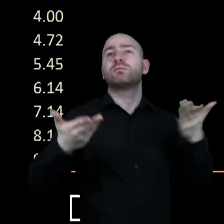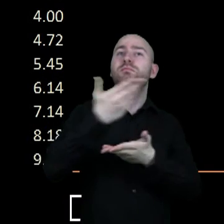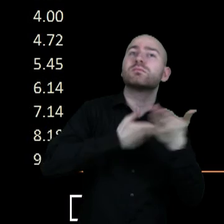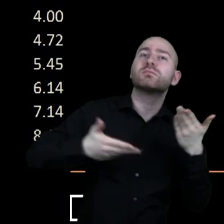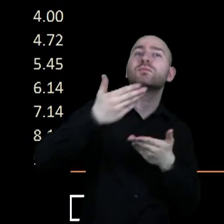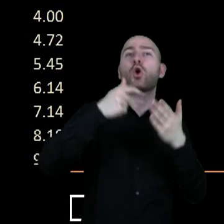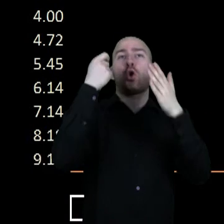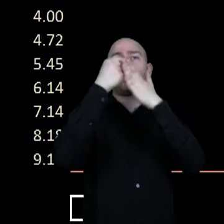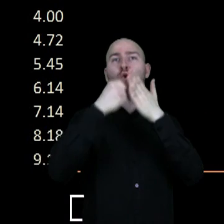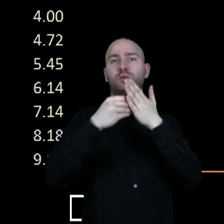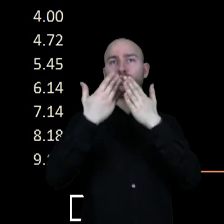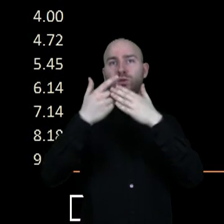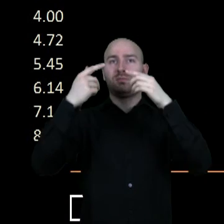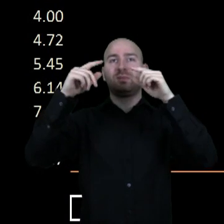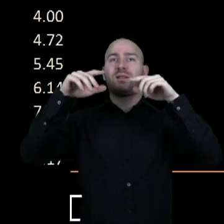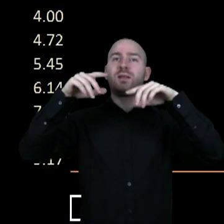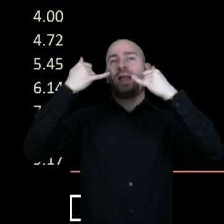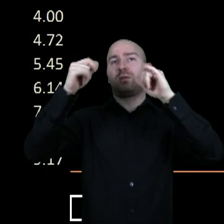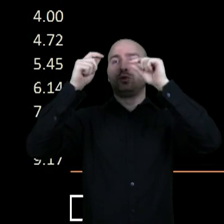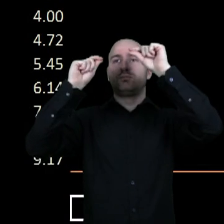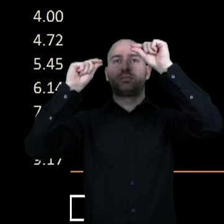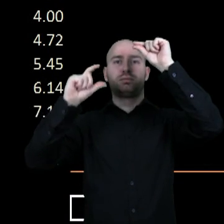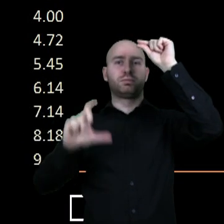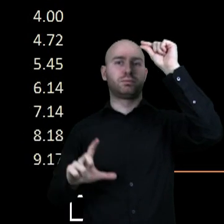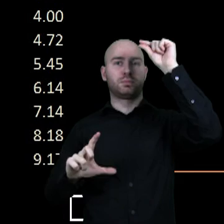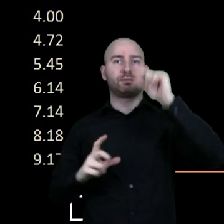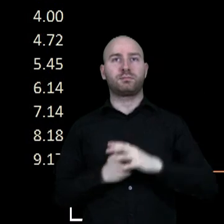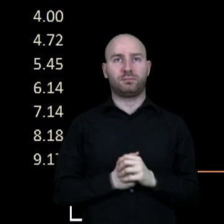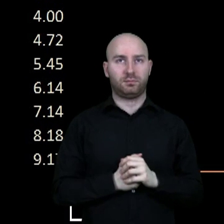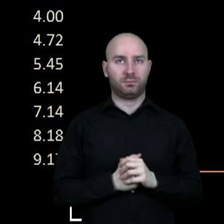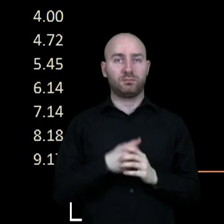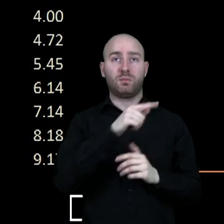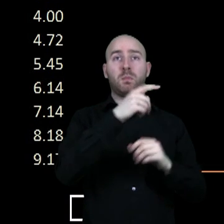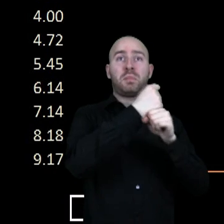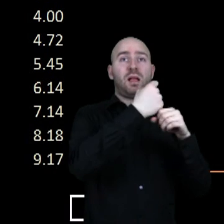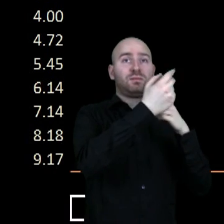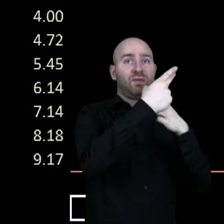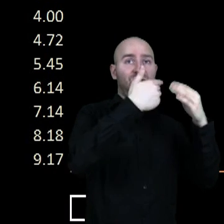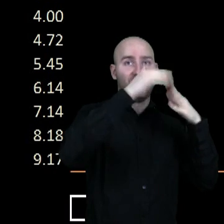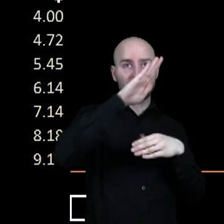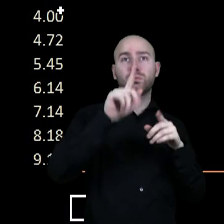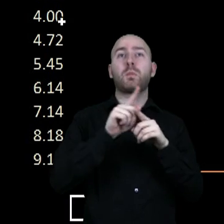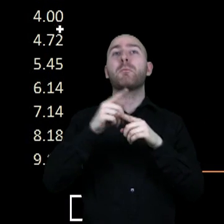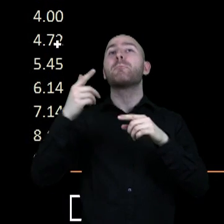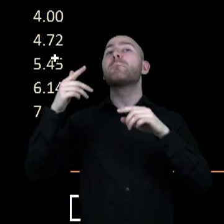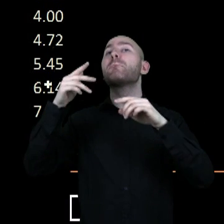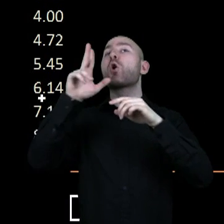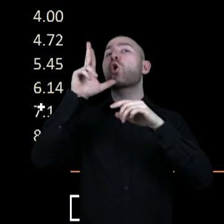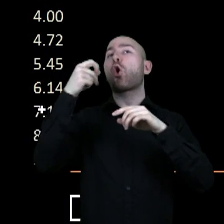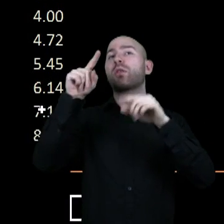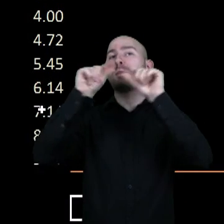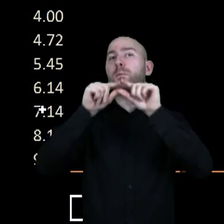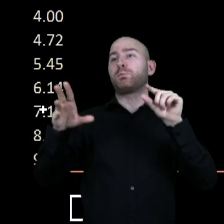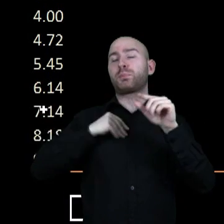Dlatego właśnie średnie koszty zmienne w przeliczeniu na linijkę kodu rosną. Im więcej ludzi nad czymś pracuje, tym